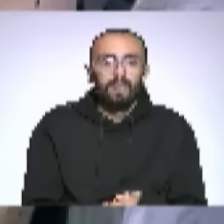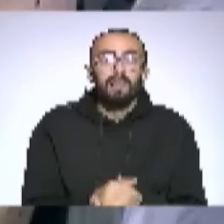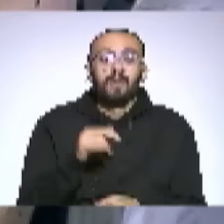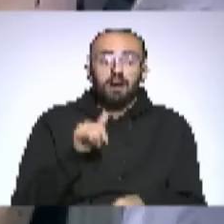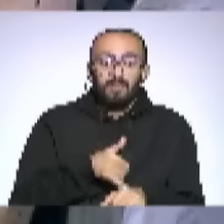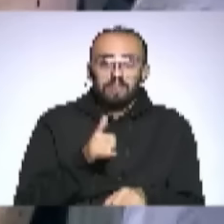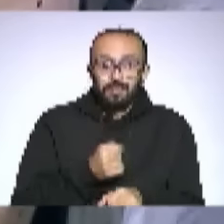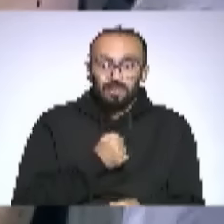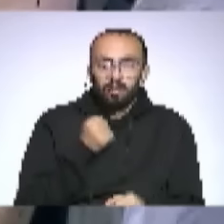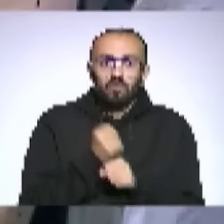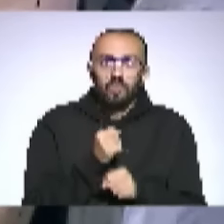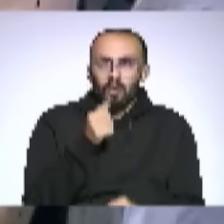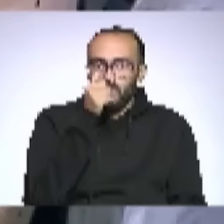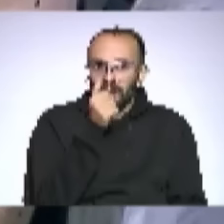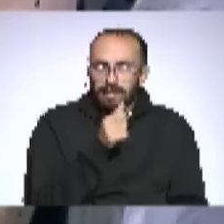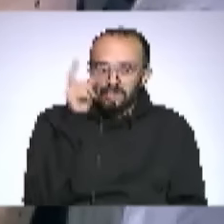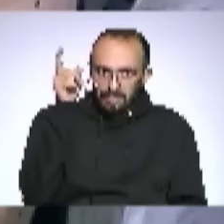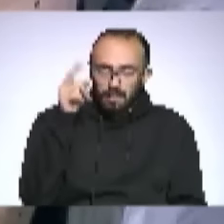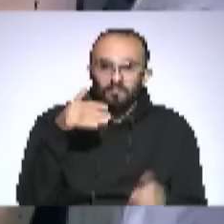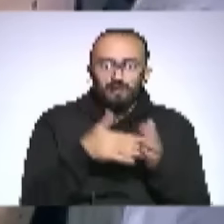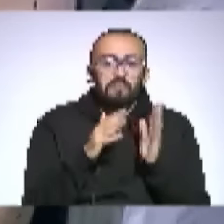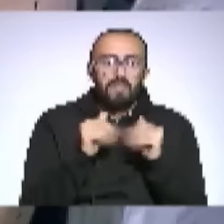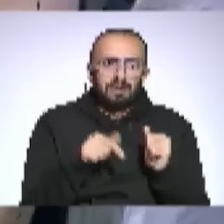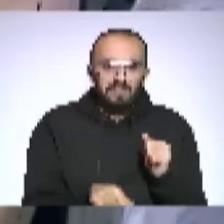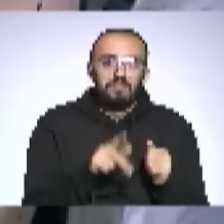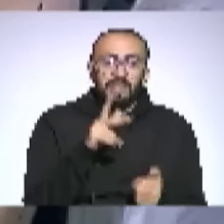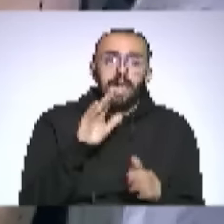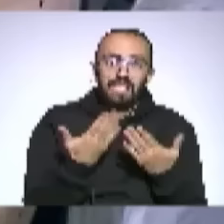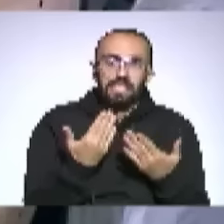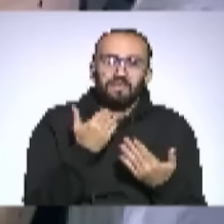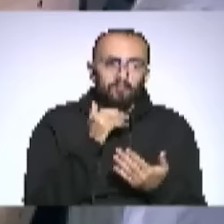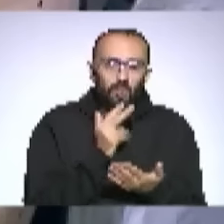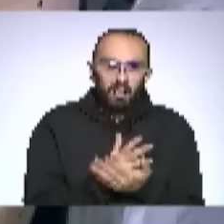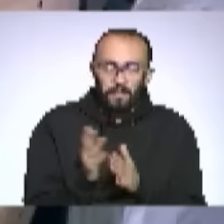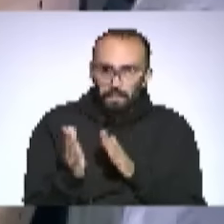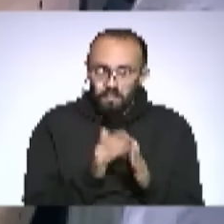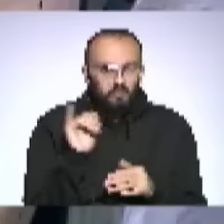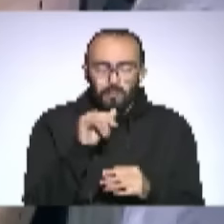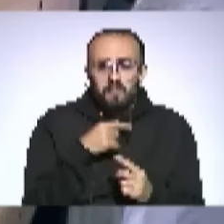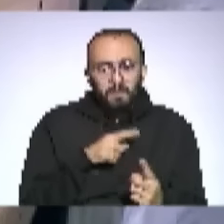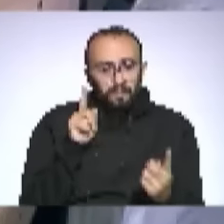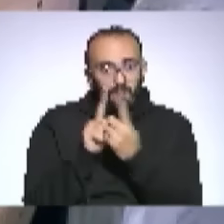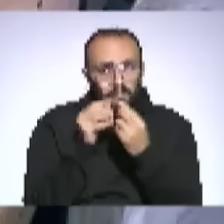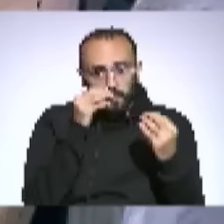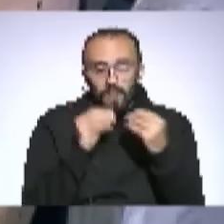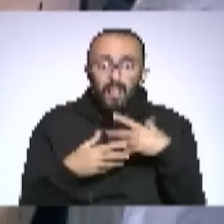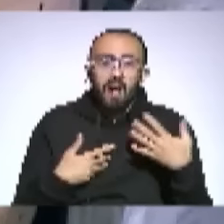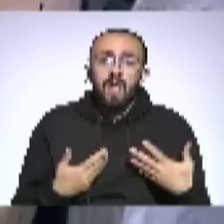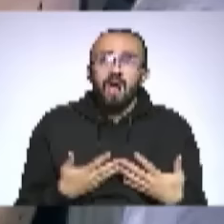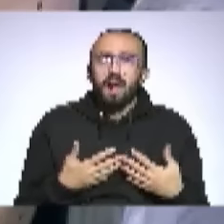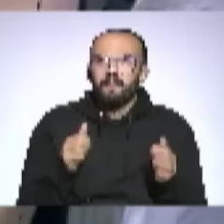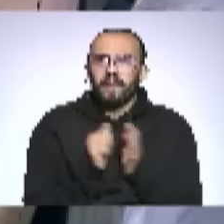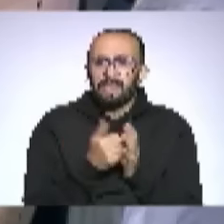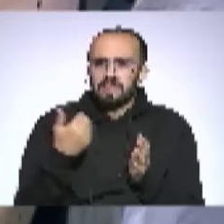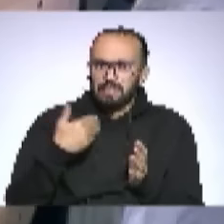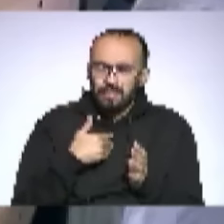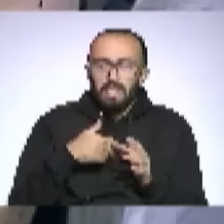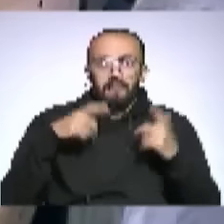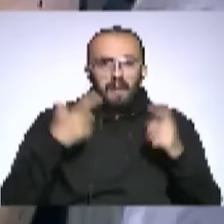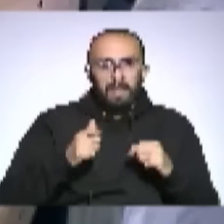الكويت وموظف هنا في مصر بس واخد اجازه بدون مرتب لما جينا نتعرف على بعض كان تعارف عادي في البيت هو من نفس